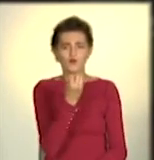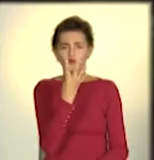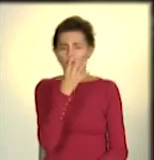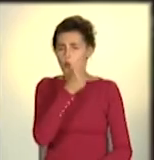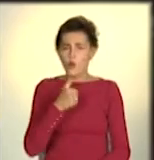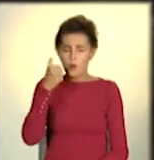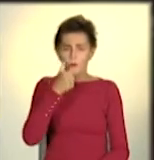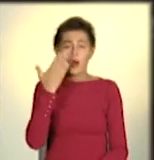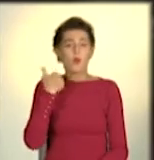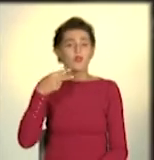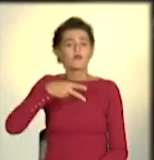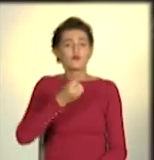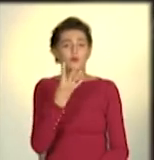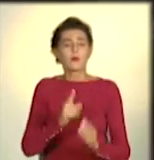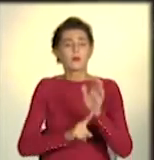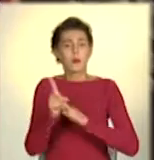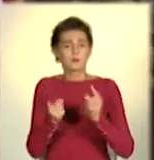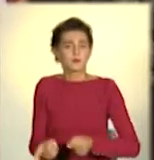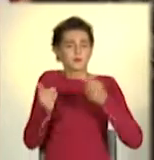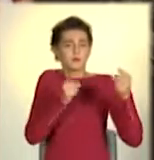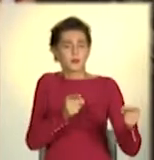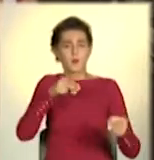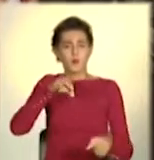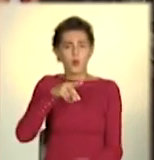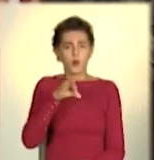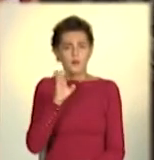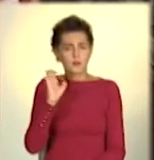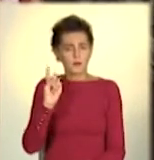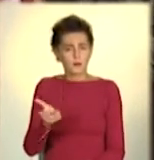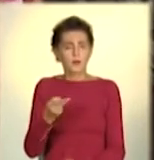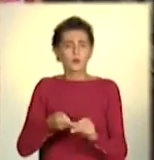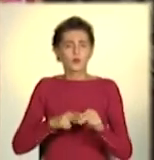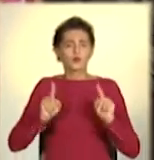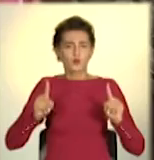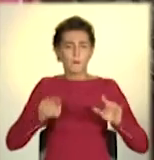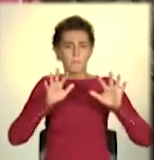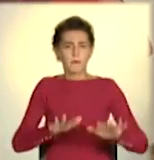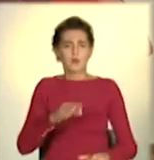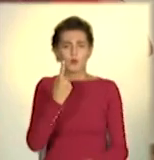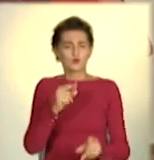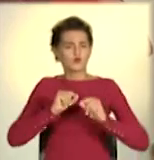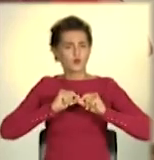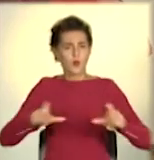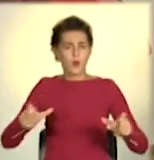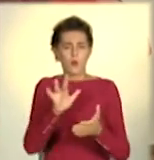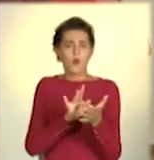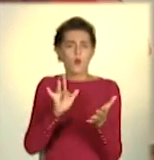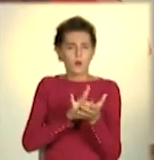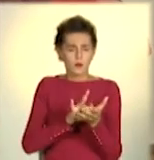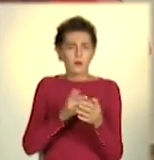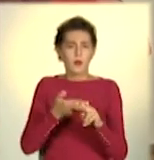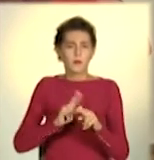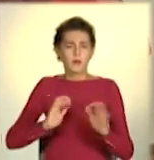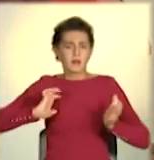2014 года на территории Покровска. Нині цей заклад також розміщений на території однієї з шкіл міста. Зали